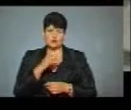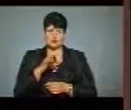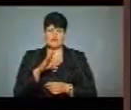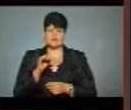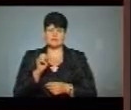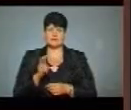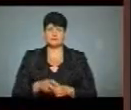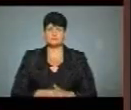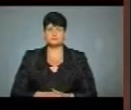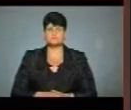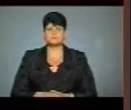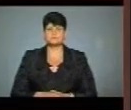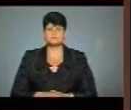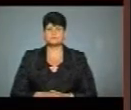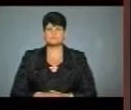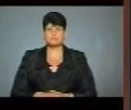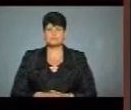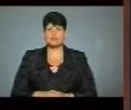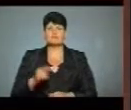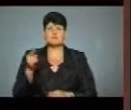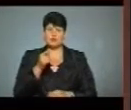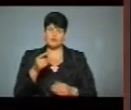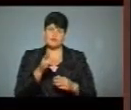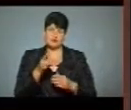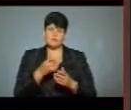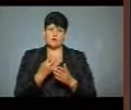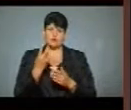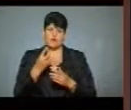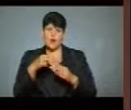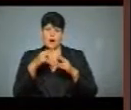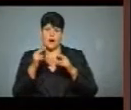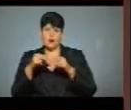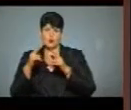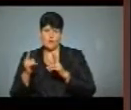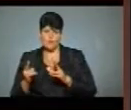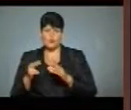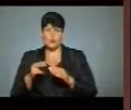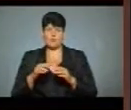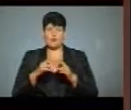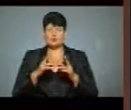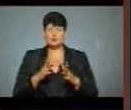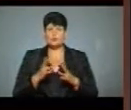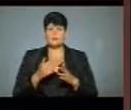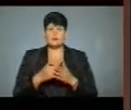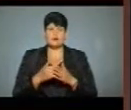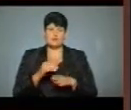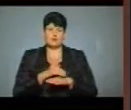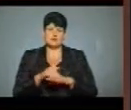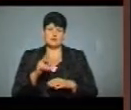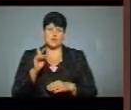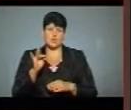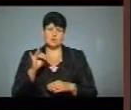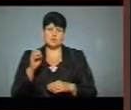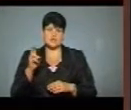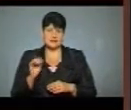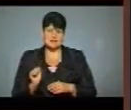Вітик. В Тернополі в районі Двоаркового мосту, що на межі вулиць Хмельницького, Барвінських і Крушельницької,